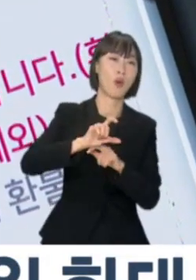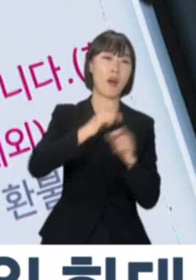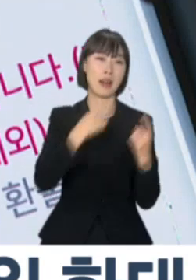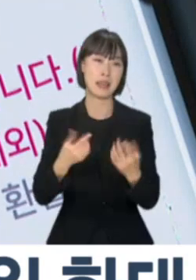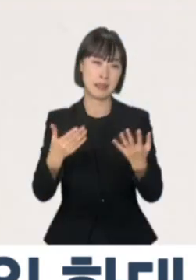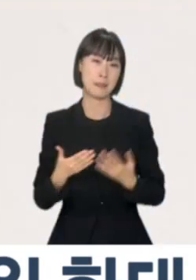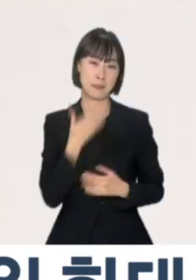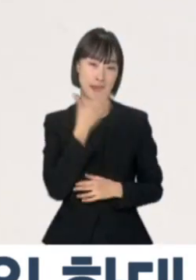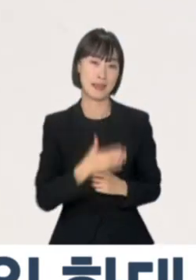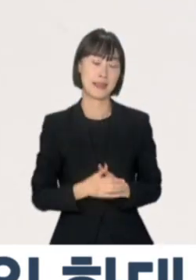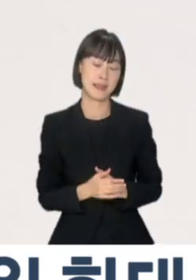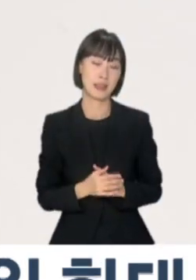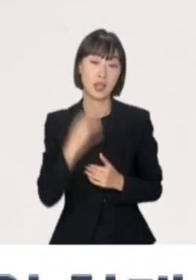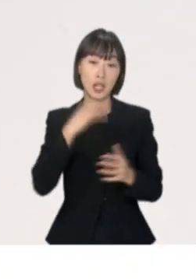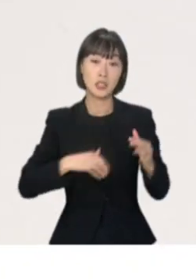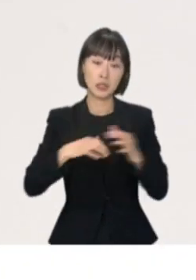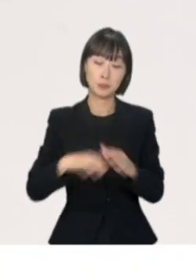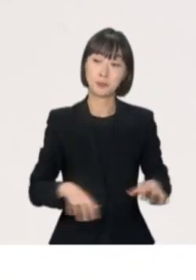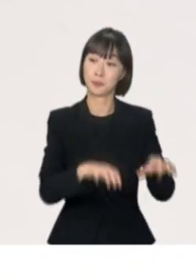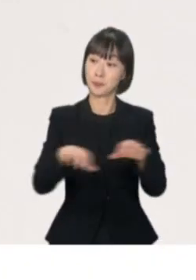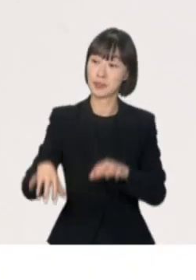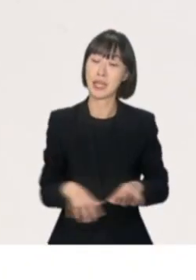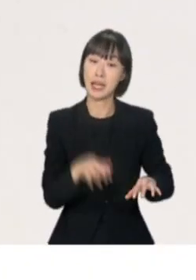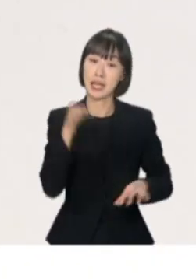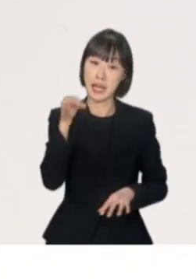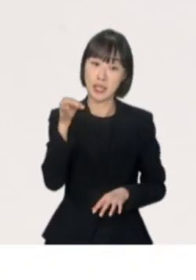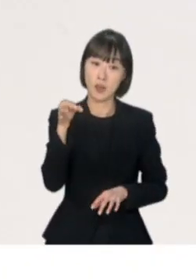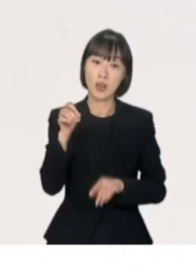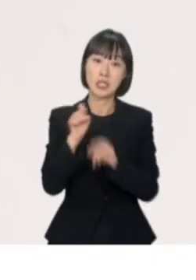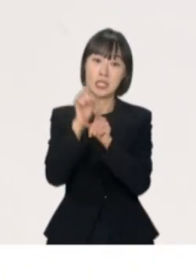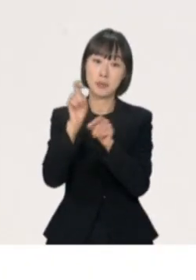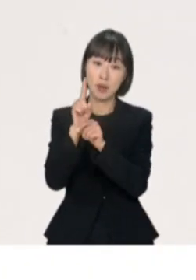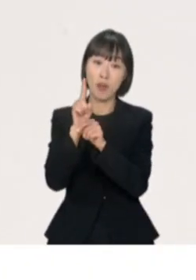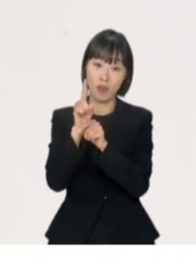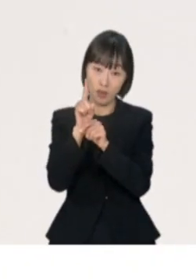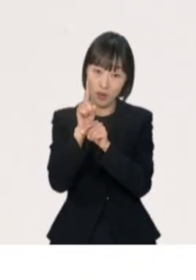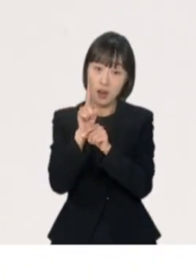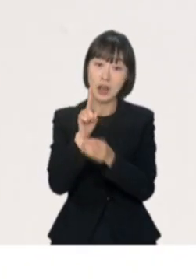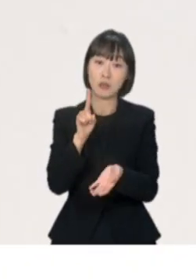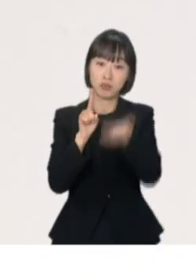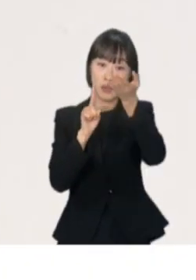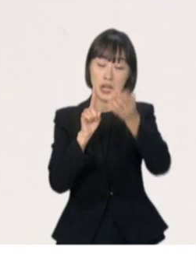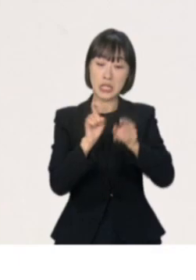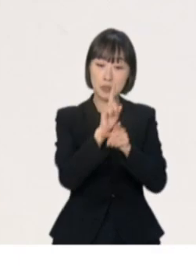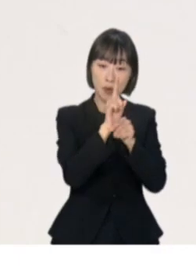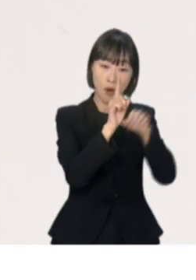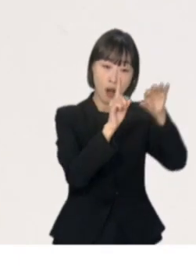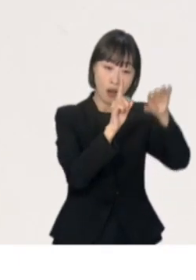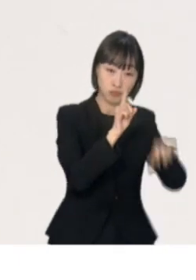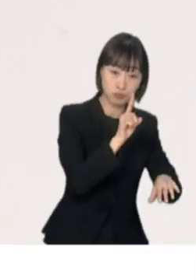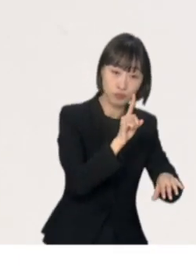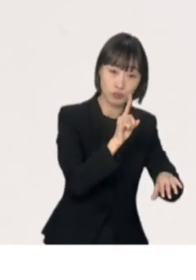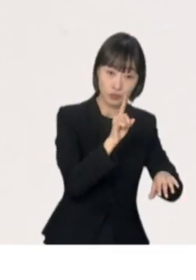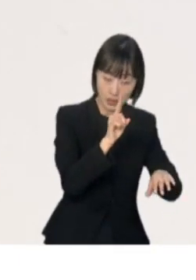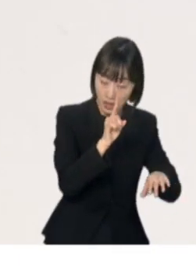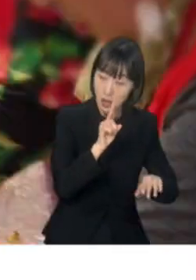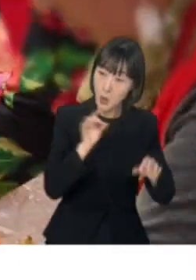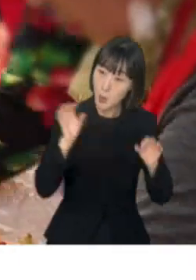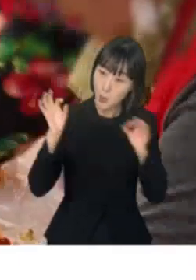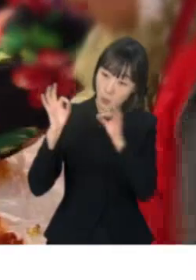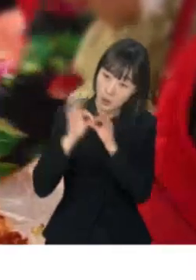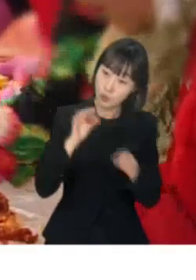있습니다. 김장 가격은 11월 상순에서 11월 하순으로 가면서 점차 하락하는 경향을 보이고